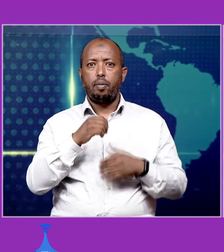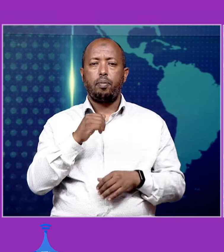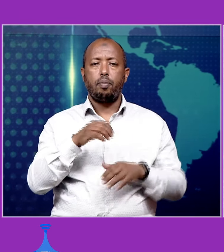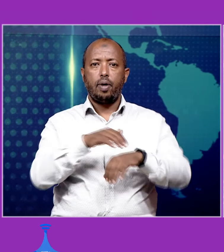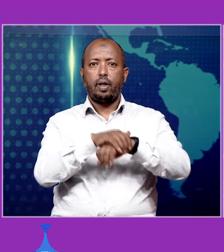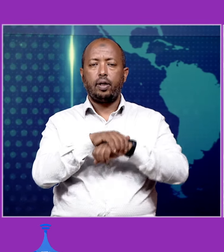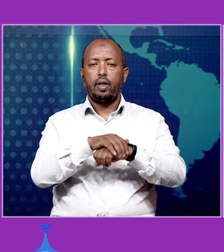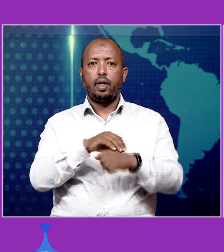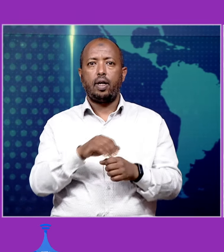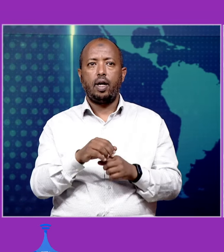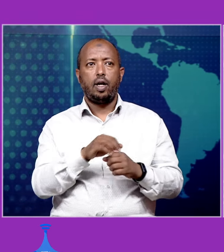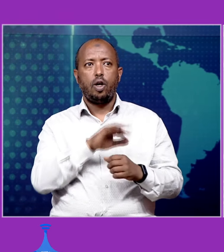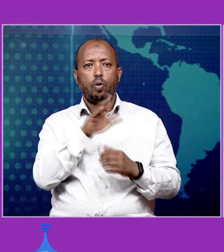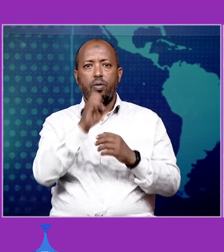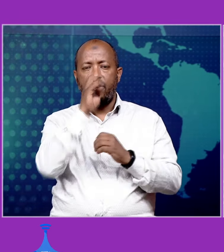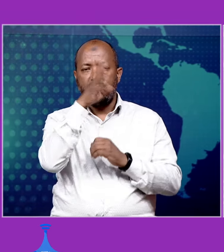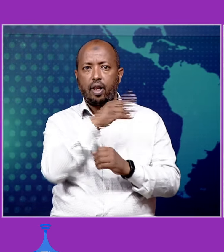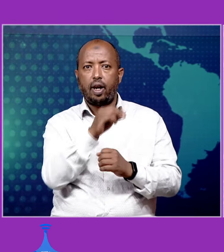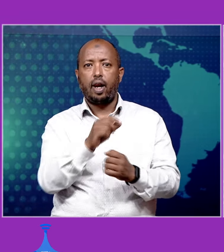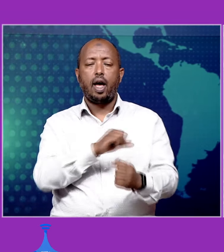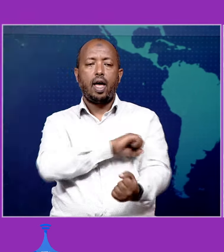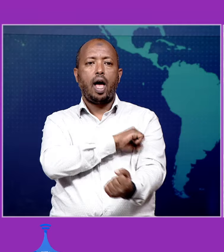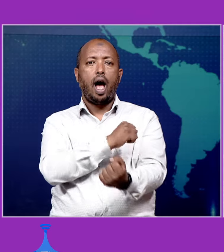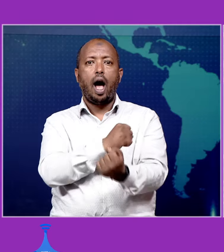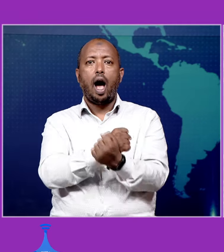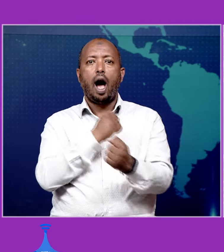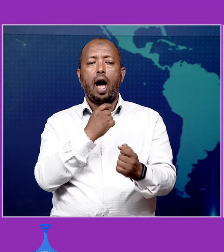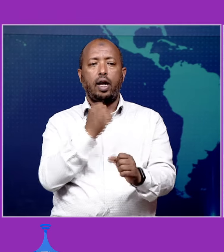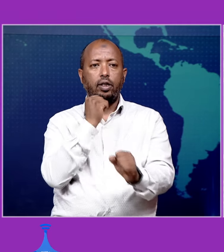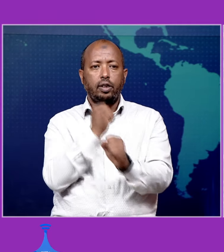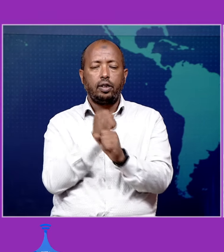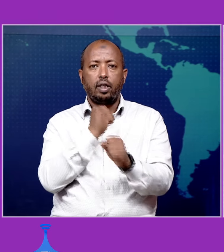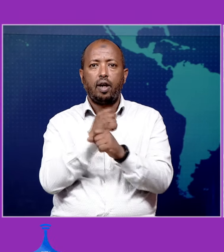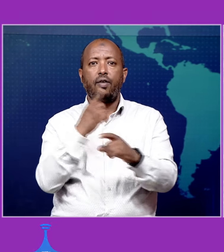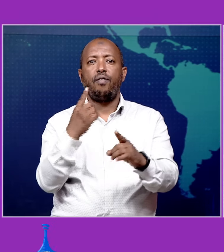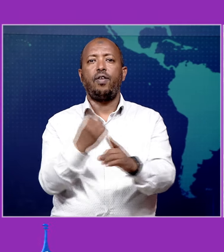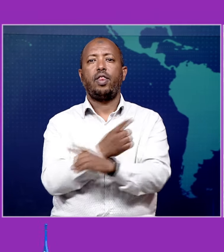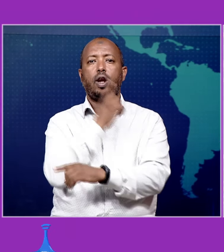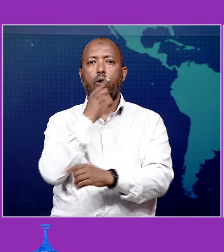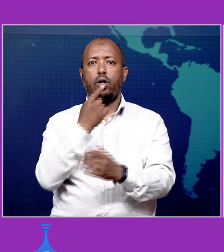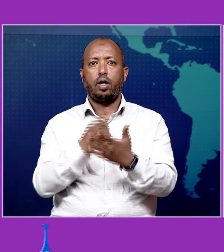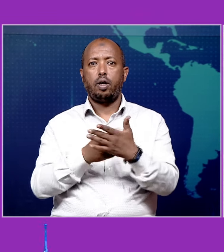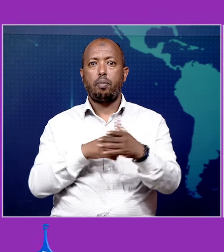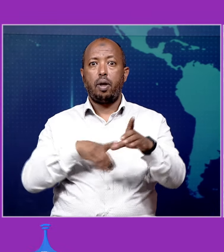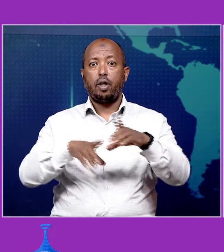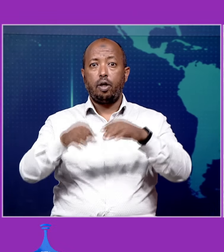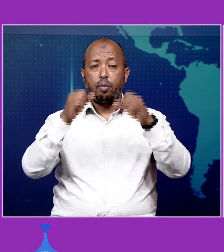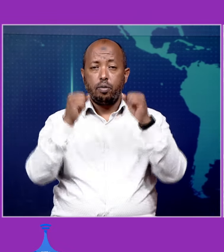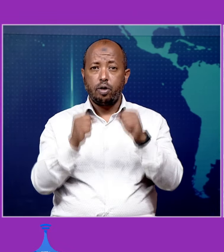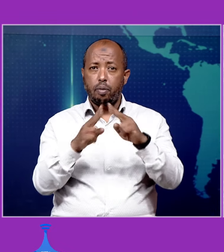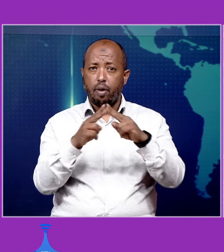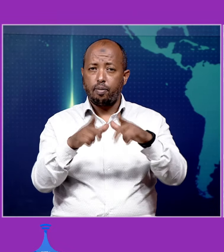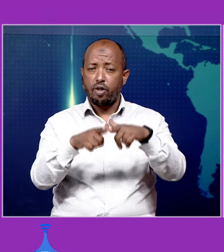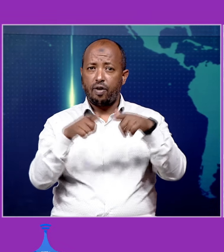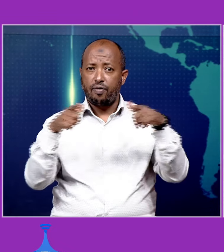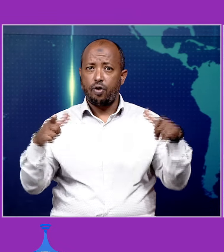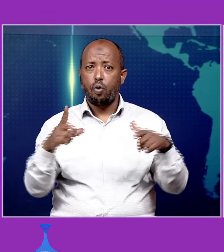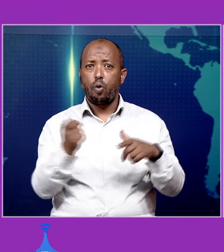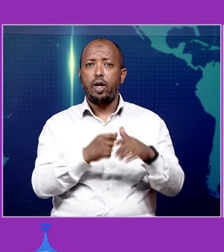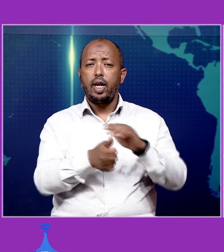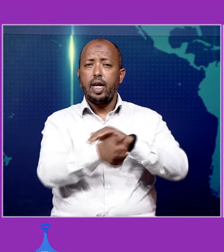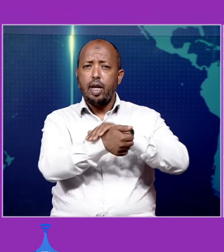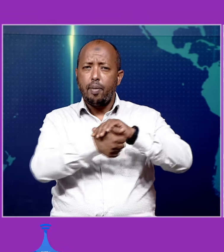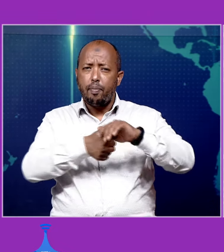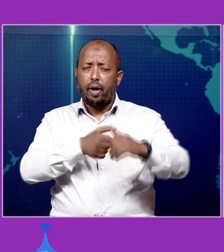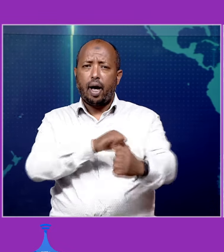የአቪየሽንና ኤነርጂ ዲፕሎማሲ የምንለው ማለት ነው። ይህንን ለማድረግ የሚያስችል ትምቅ በጣም ሰፊ የሆነ ምቅ አቅም